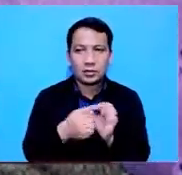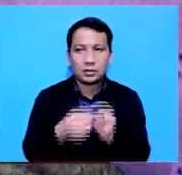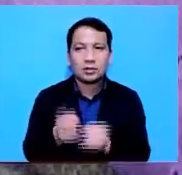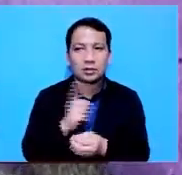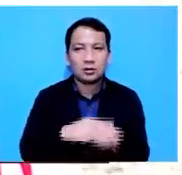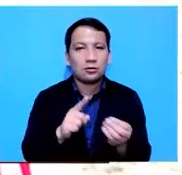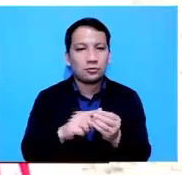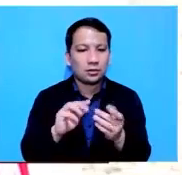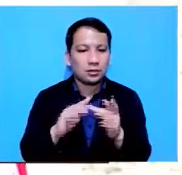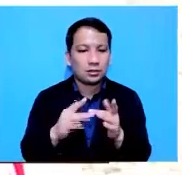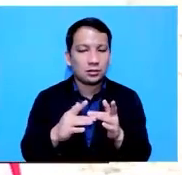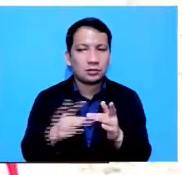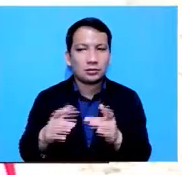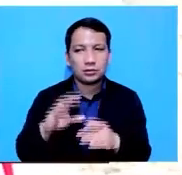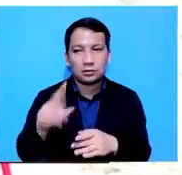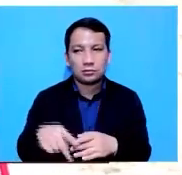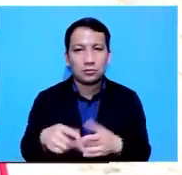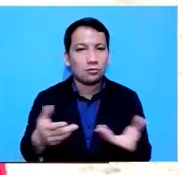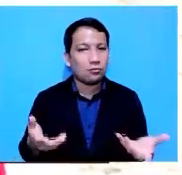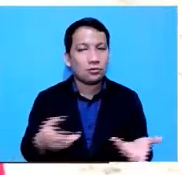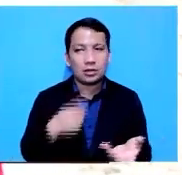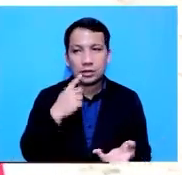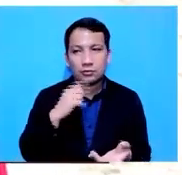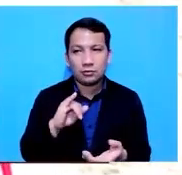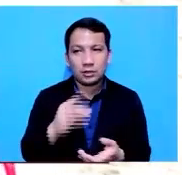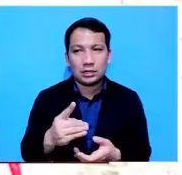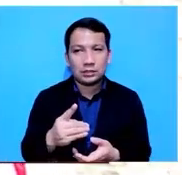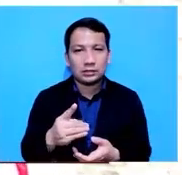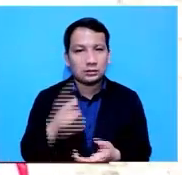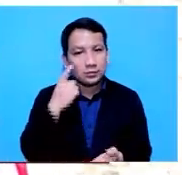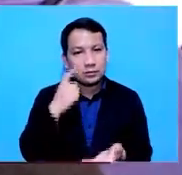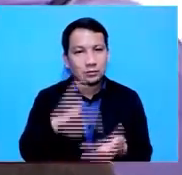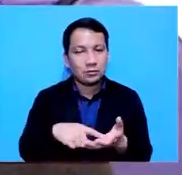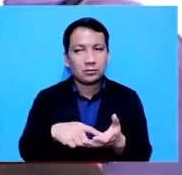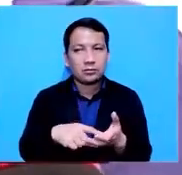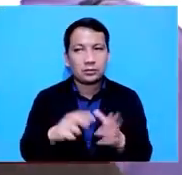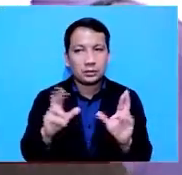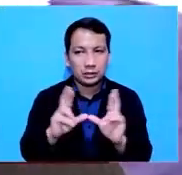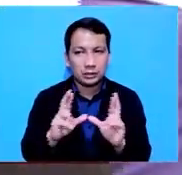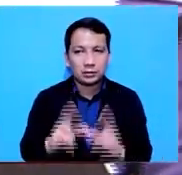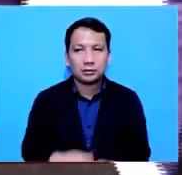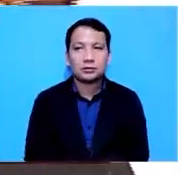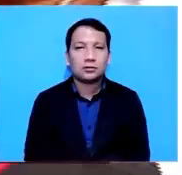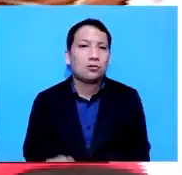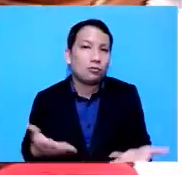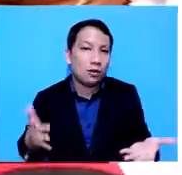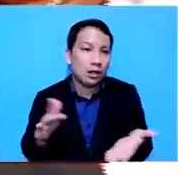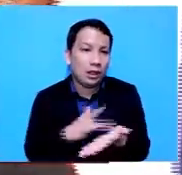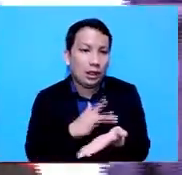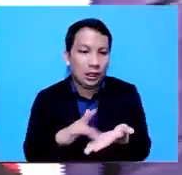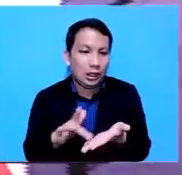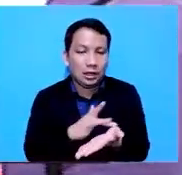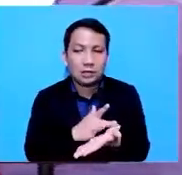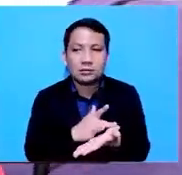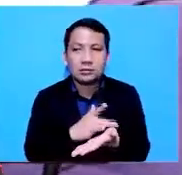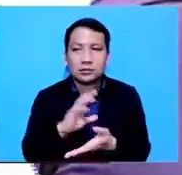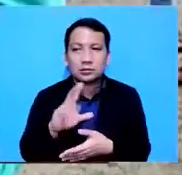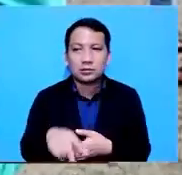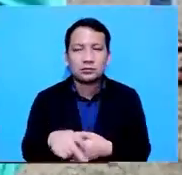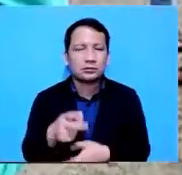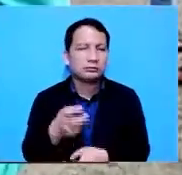ang cellphone niya, wala rin siyang valid ID na kailangan sa pagpaparehistro. Wala akong touchscreen na cellphone. Nahirapan